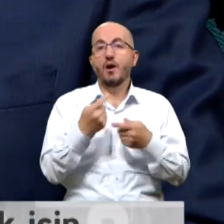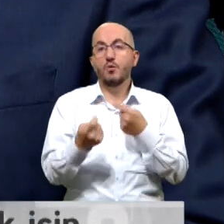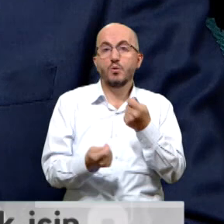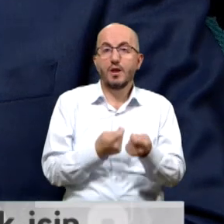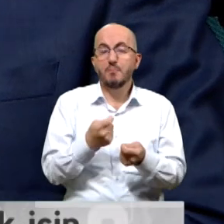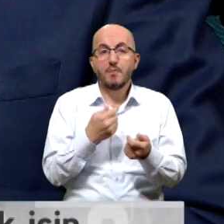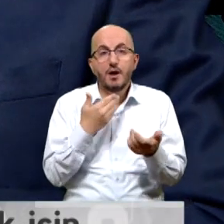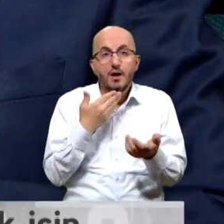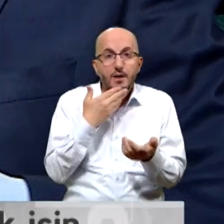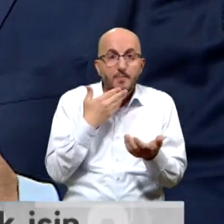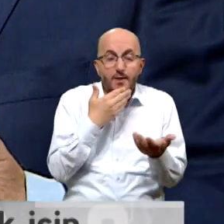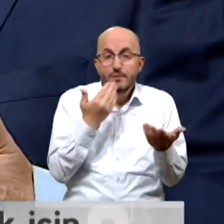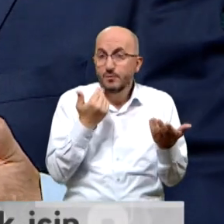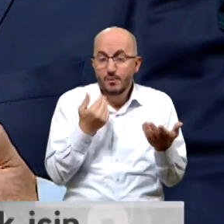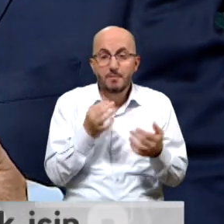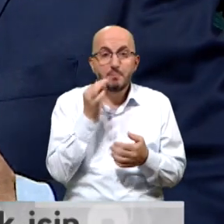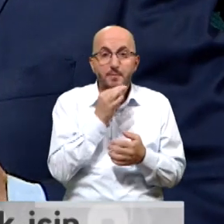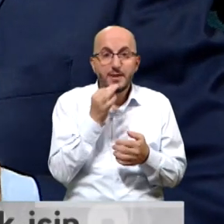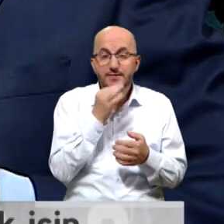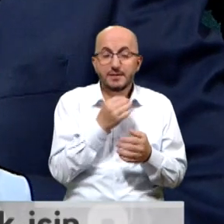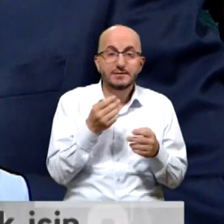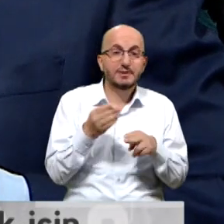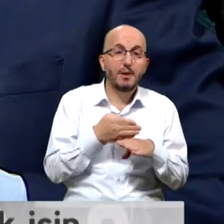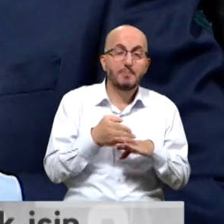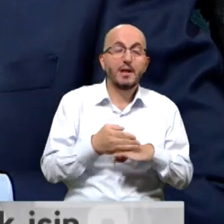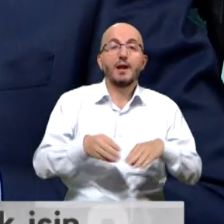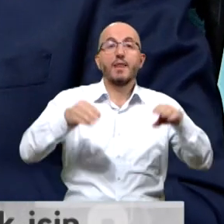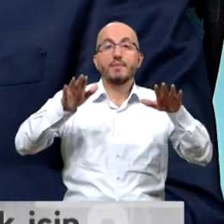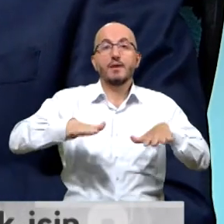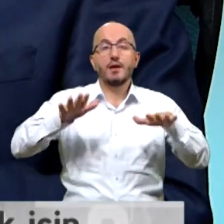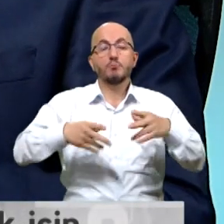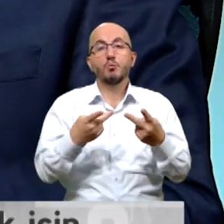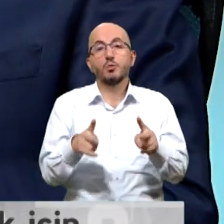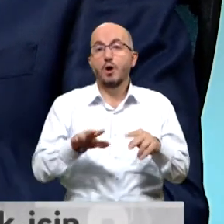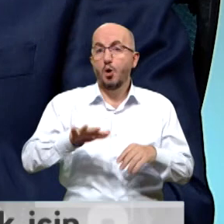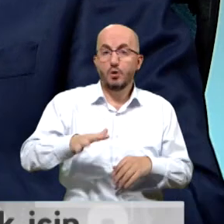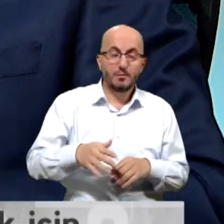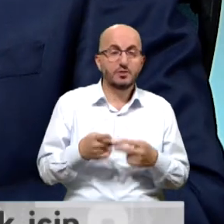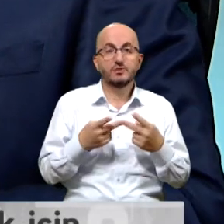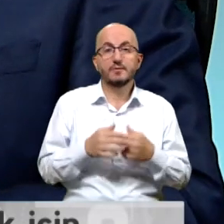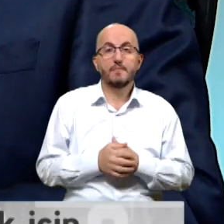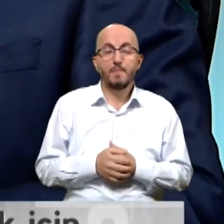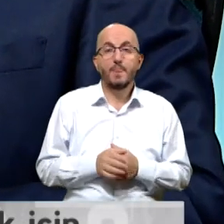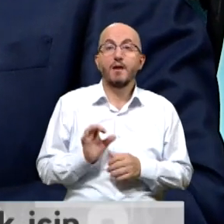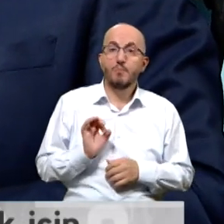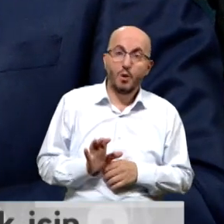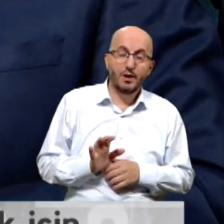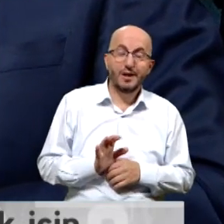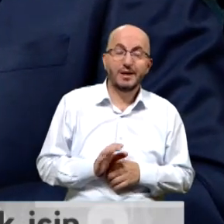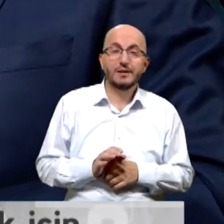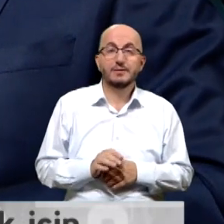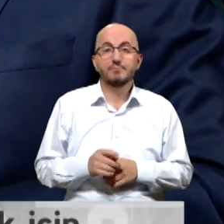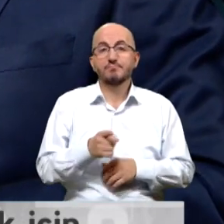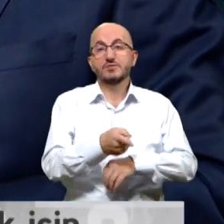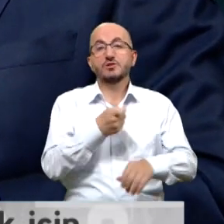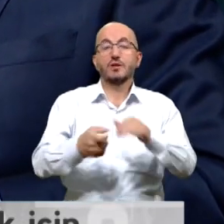imkanı yok. Benzeri bir takım sebeplerle ancak teyemmüm mubah olabilir, caiz olabilir. Böyle bir saat sonra